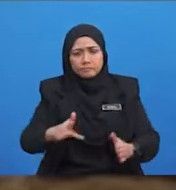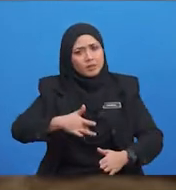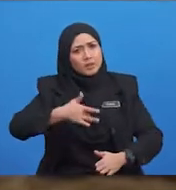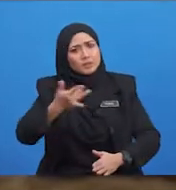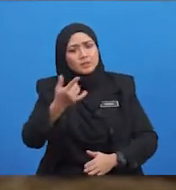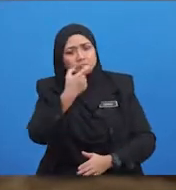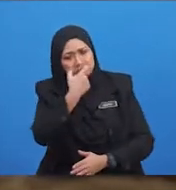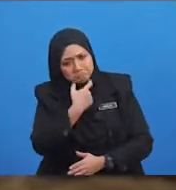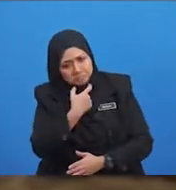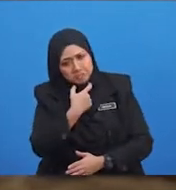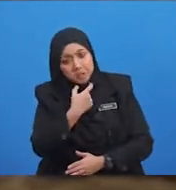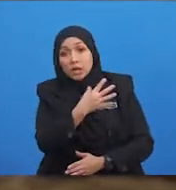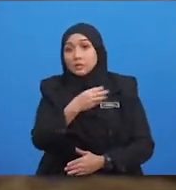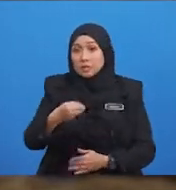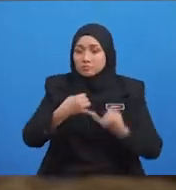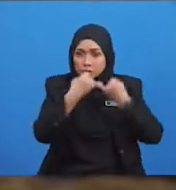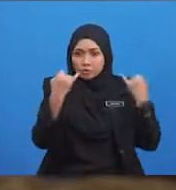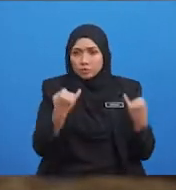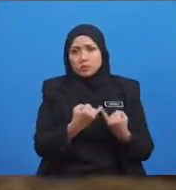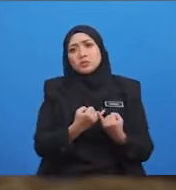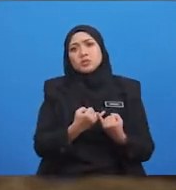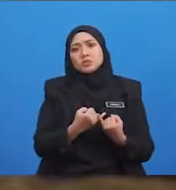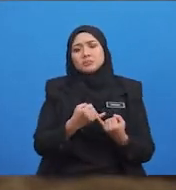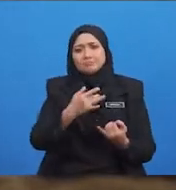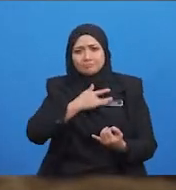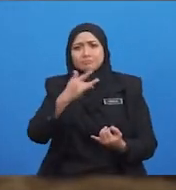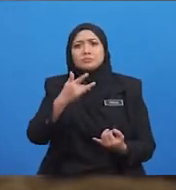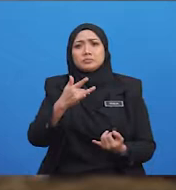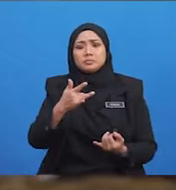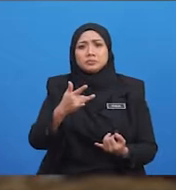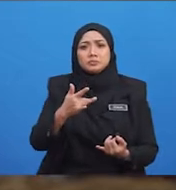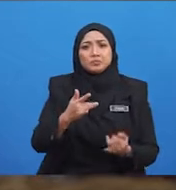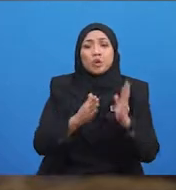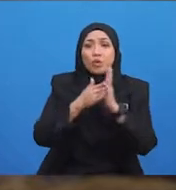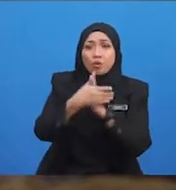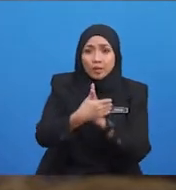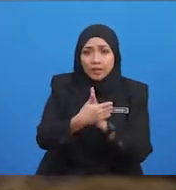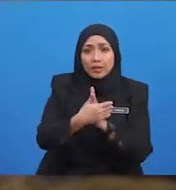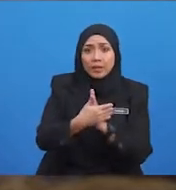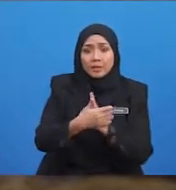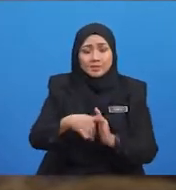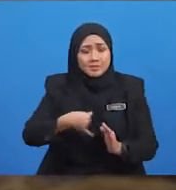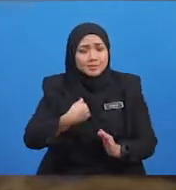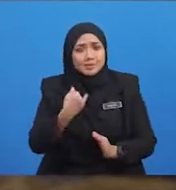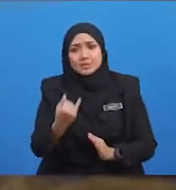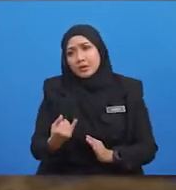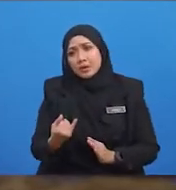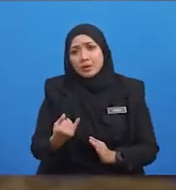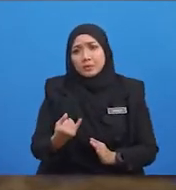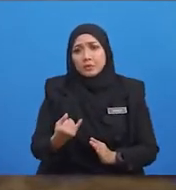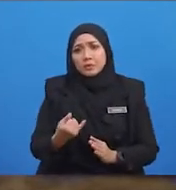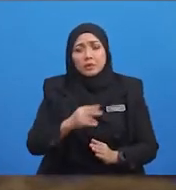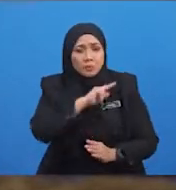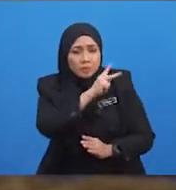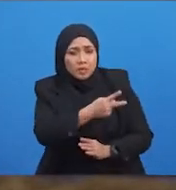sangat sedih dan jiwanya terkesan oleh perasaan insaf yang makin galak